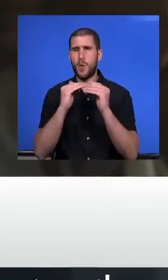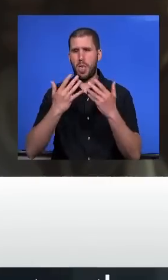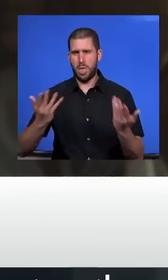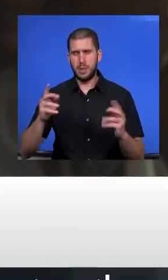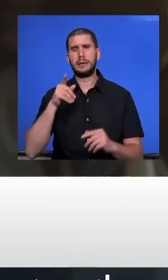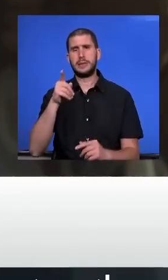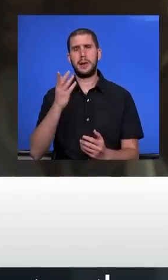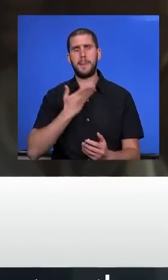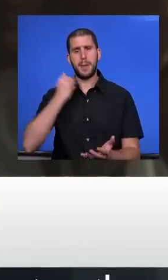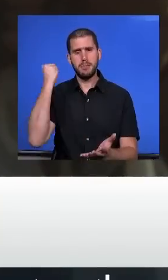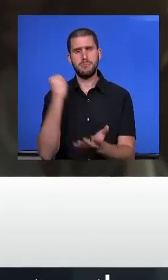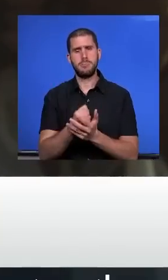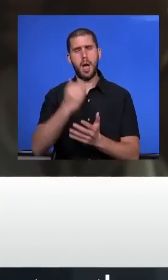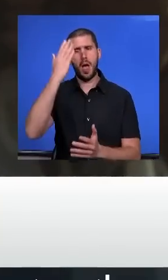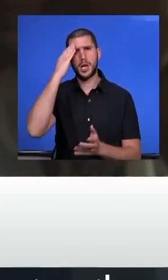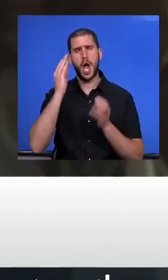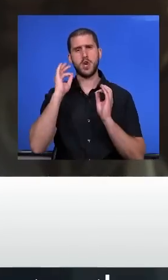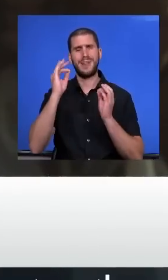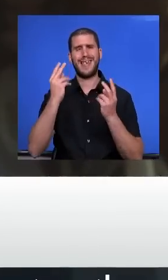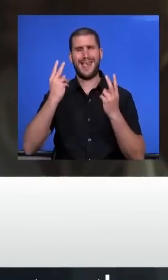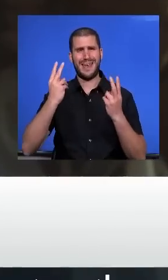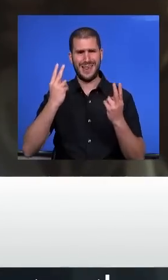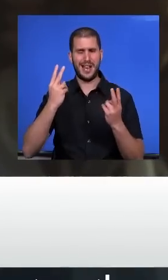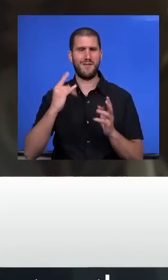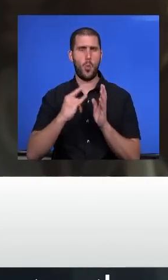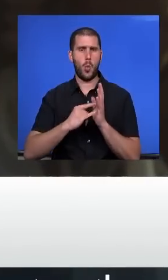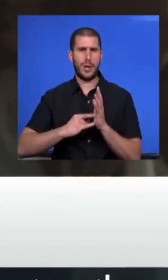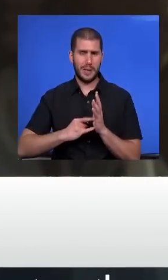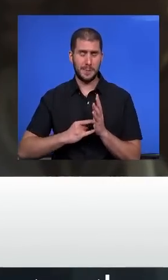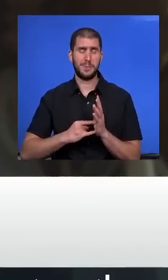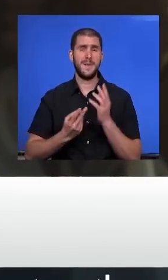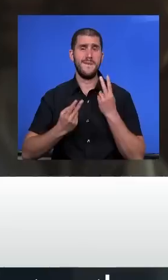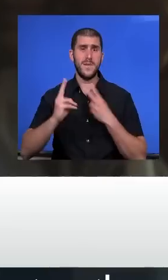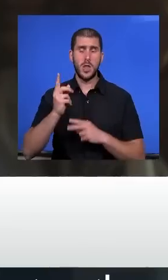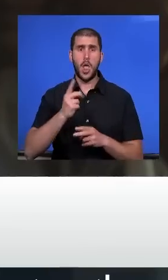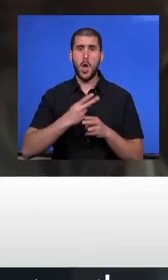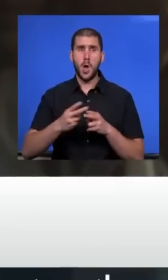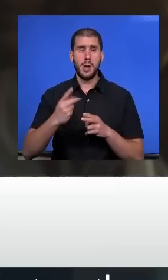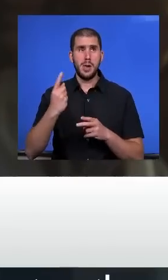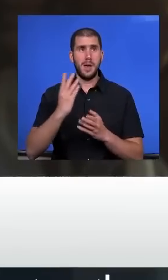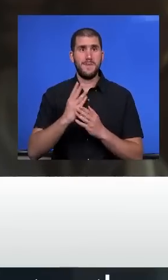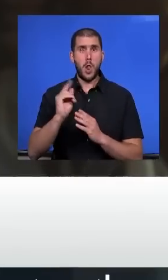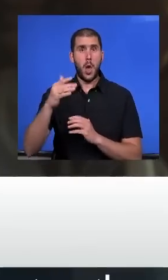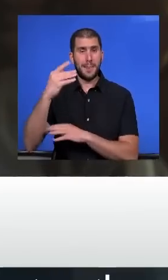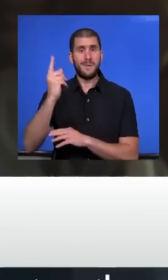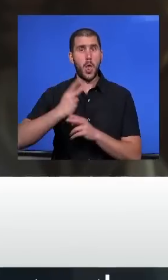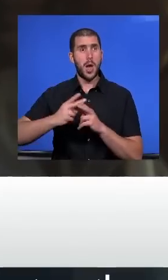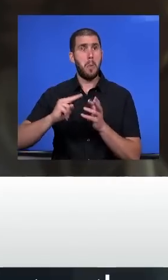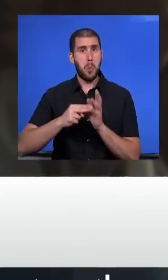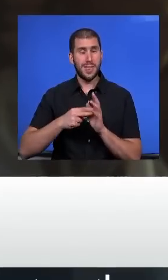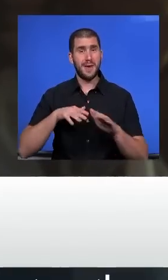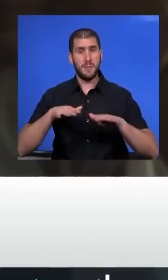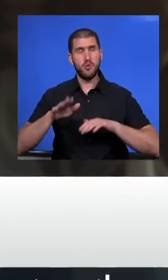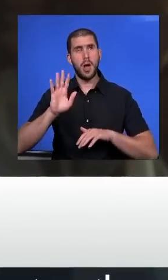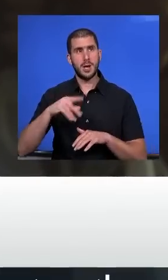זוכה להכרה גם ערכית וגם חוקית, ויותר מזה, לא רק מצד המדינה, לא רק מצד הפוליטיקאים והממשלה, אלא